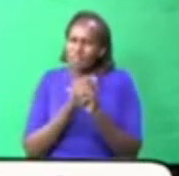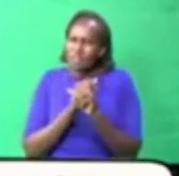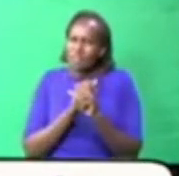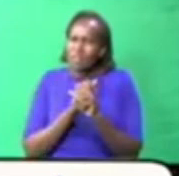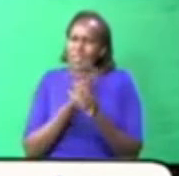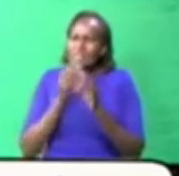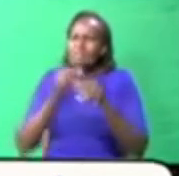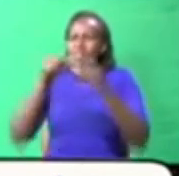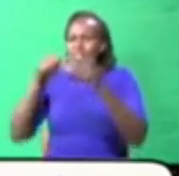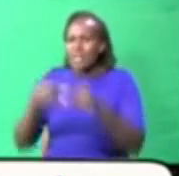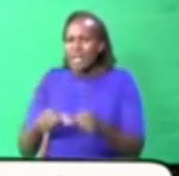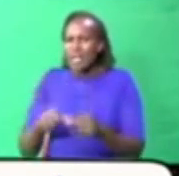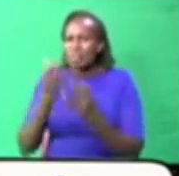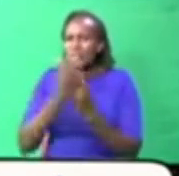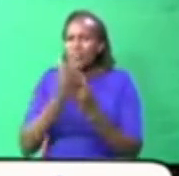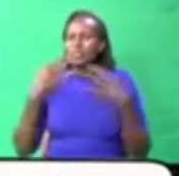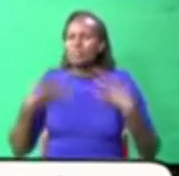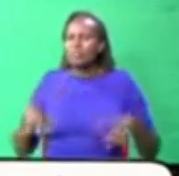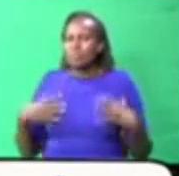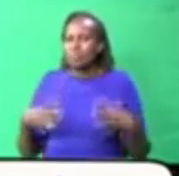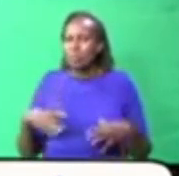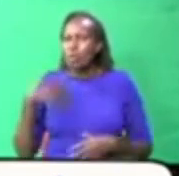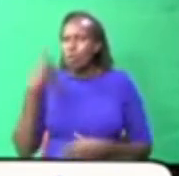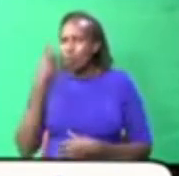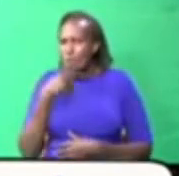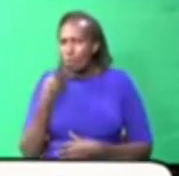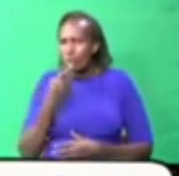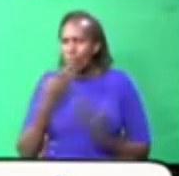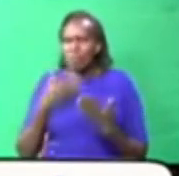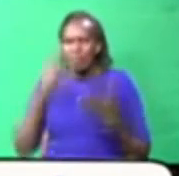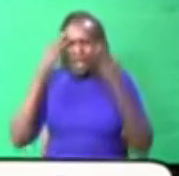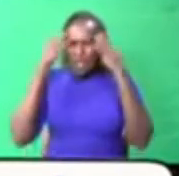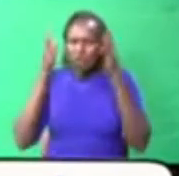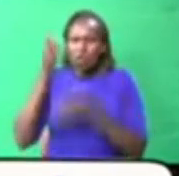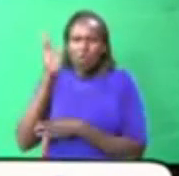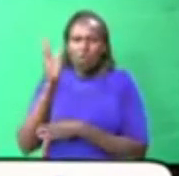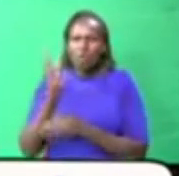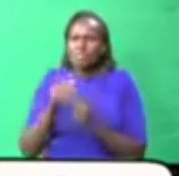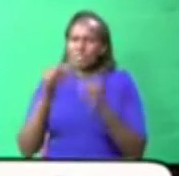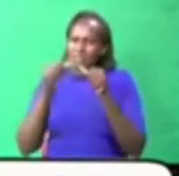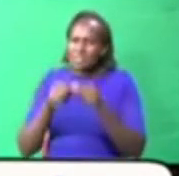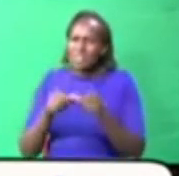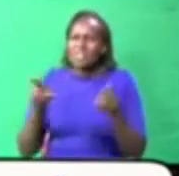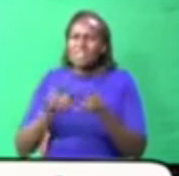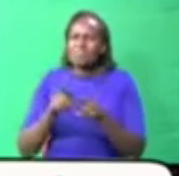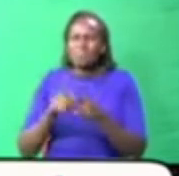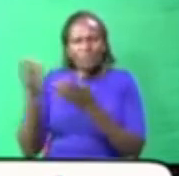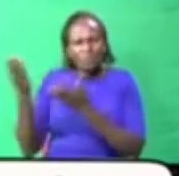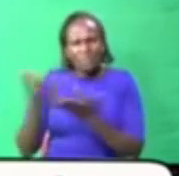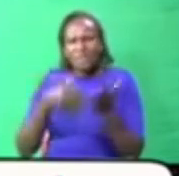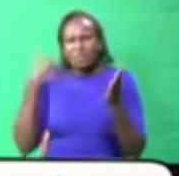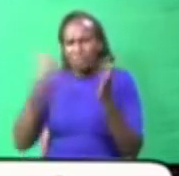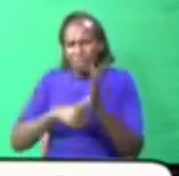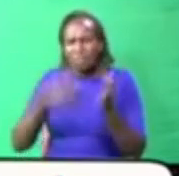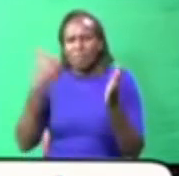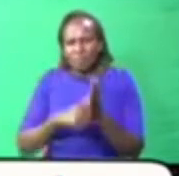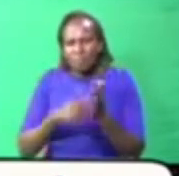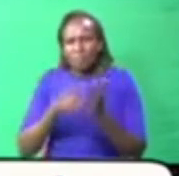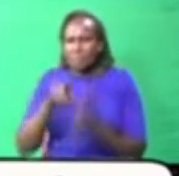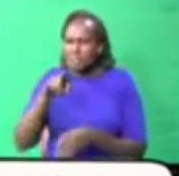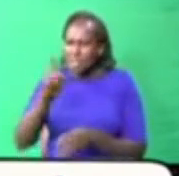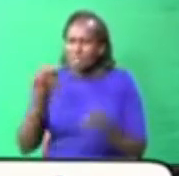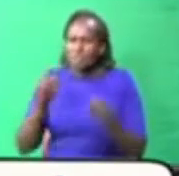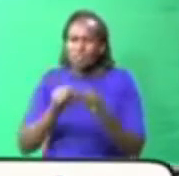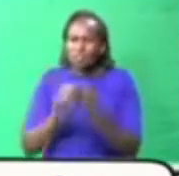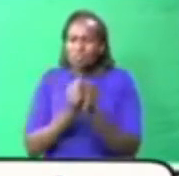akikaa katikati ya watu ambao ambao hawamjui Mungu, akae katikati yao, atawaletea shida, watapigwa yeye pamoja nao